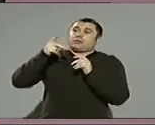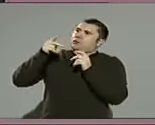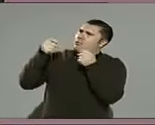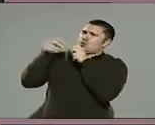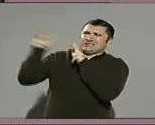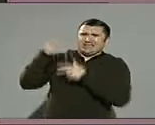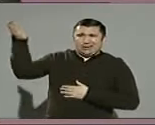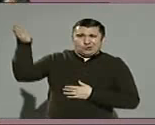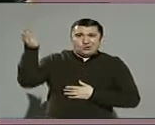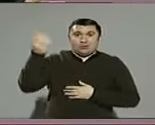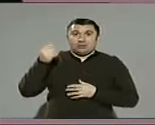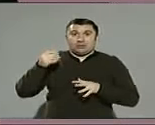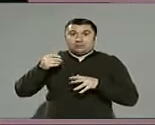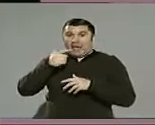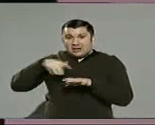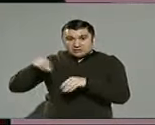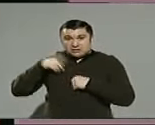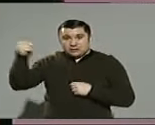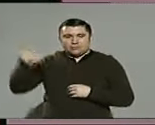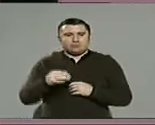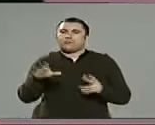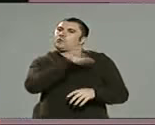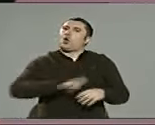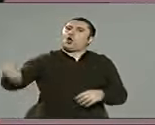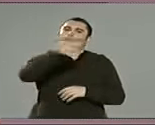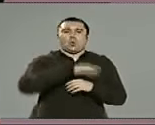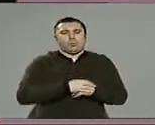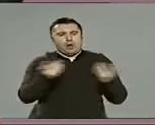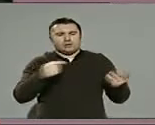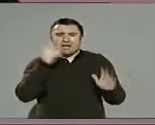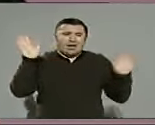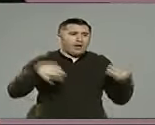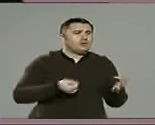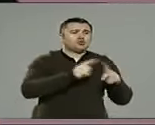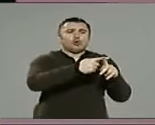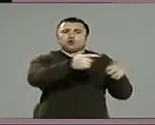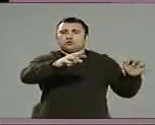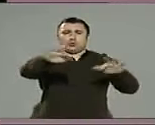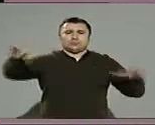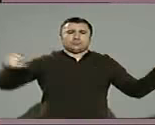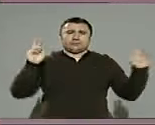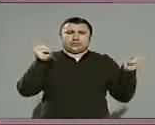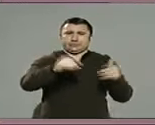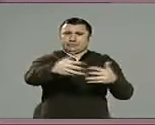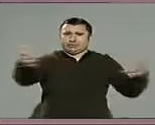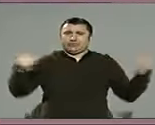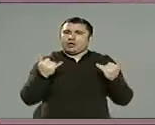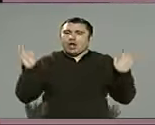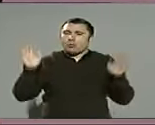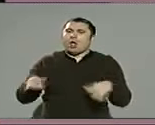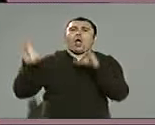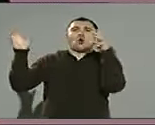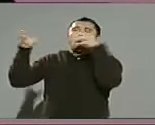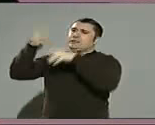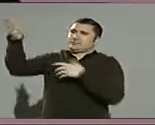zu nehmen. Da wird dem Rest Europas der Abbau der Verschuldung gepredigt, aber weil jeder in der Koalition noch ein bisschen Geschenke braucht, damit er